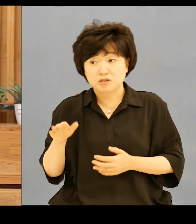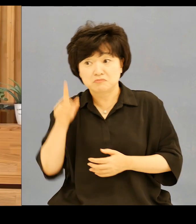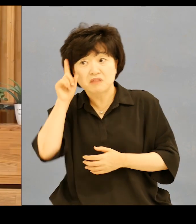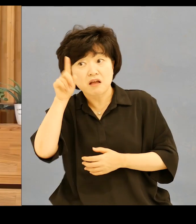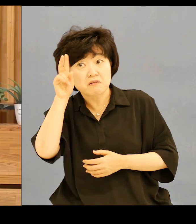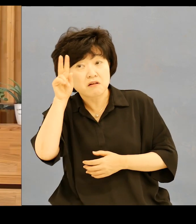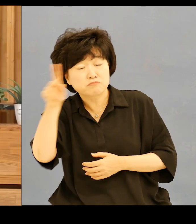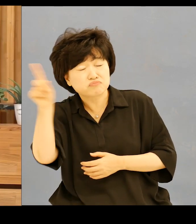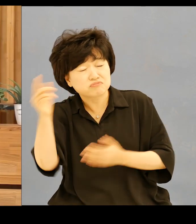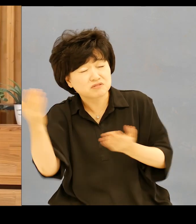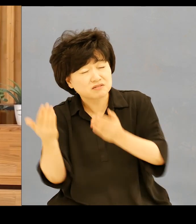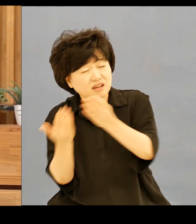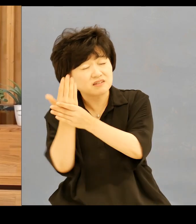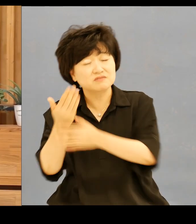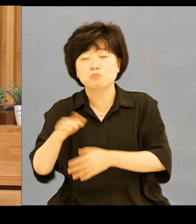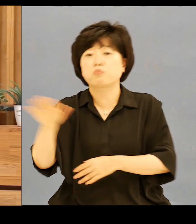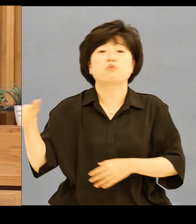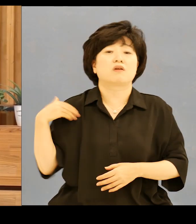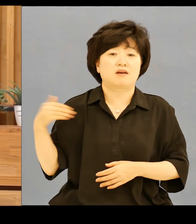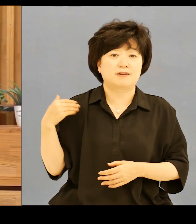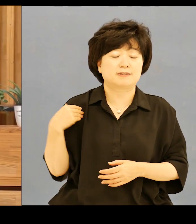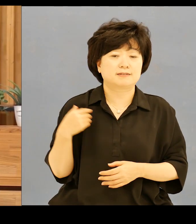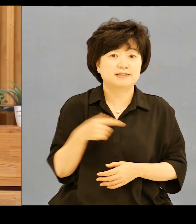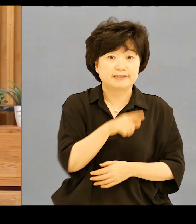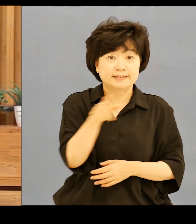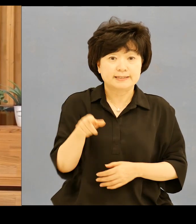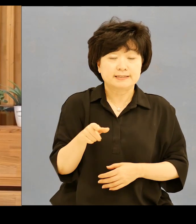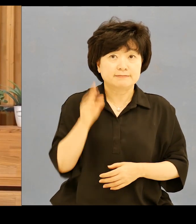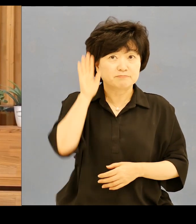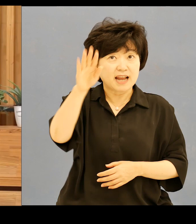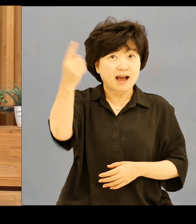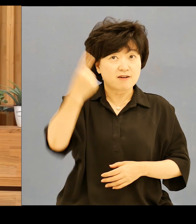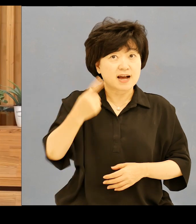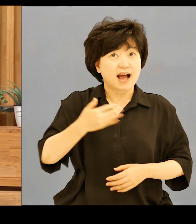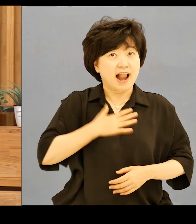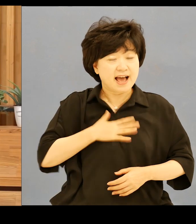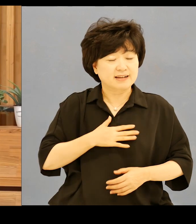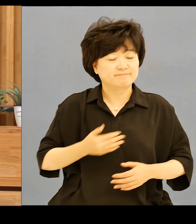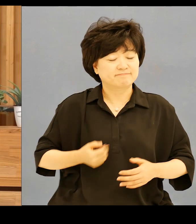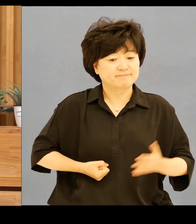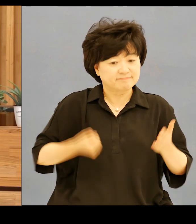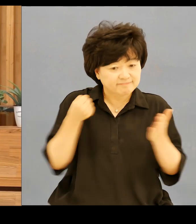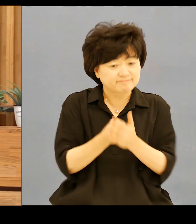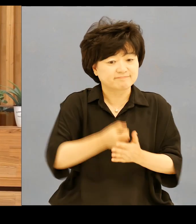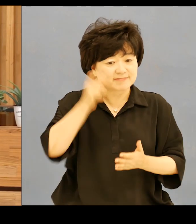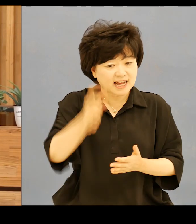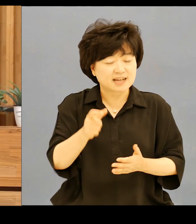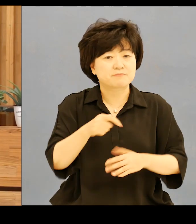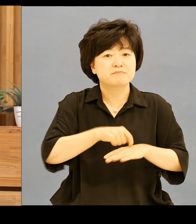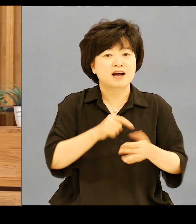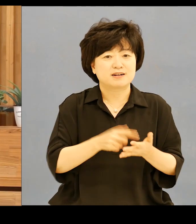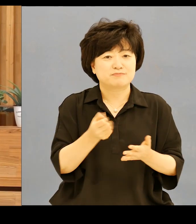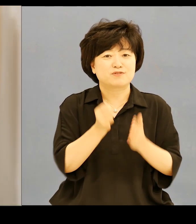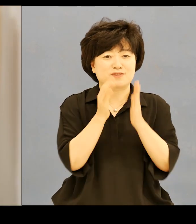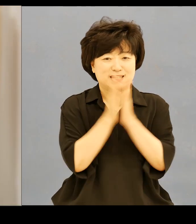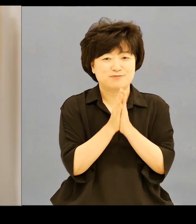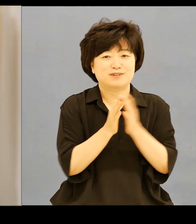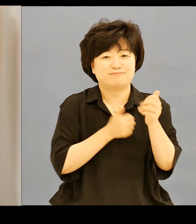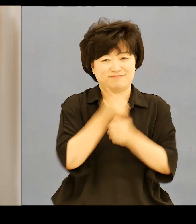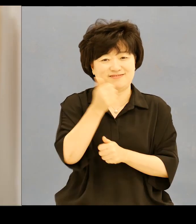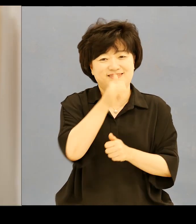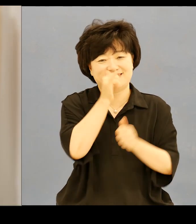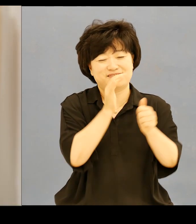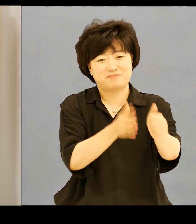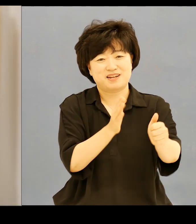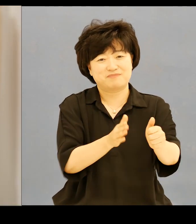모르거든요. 오히려 강하고 담대한 마음으로 그것을 마음의 준비를 가지고 네. 기도하라는 뜻일 것 같다는 생각이